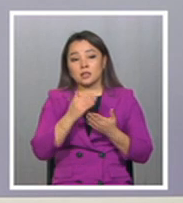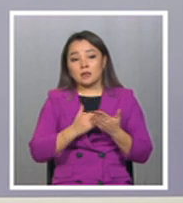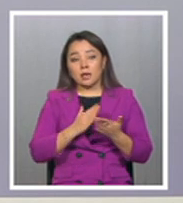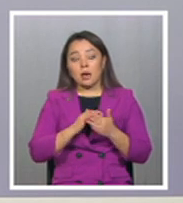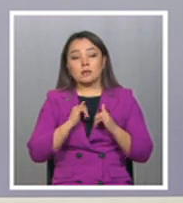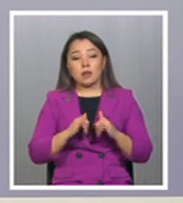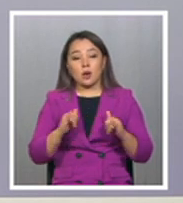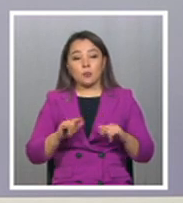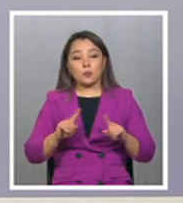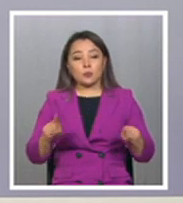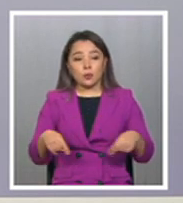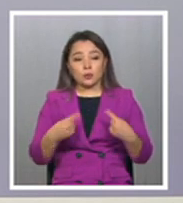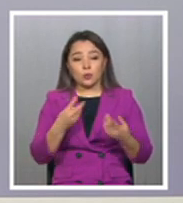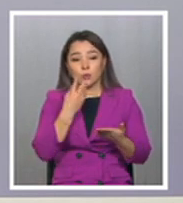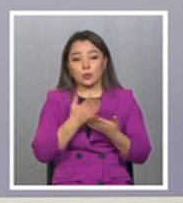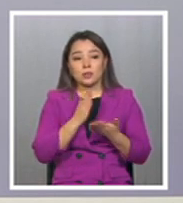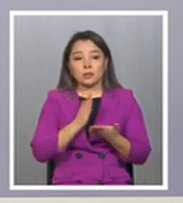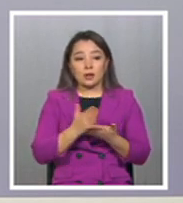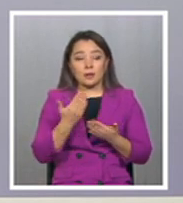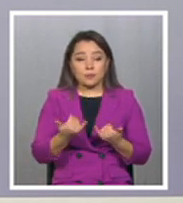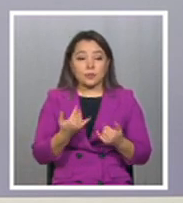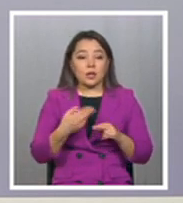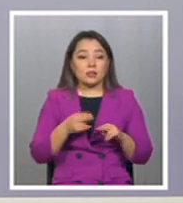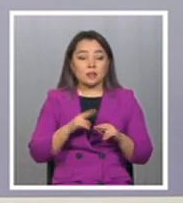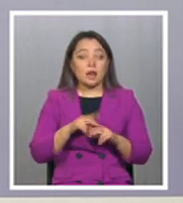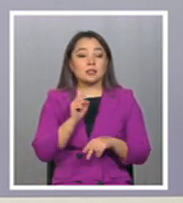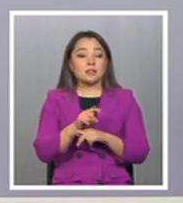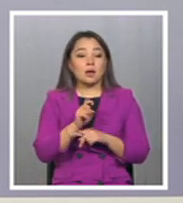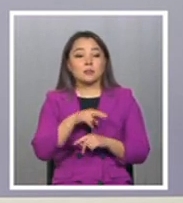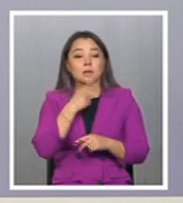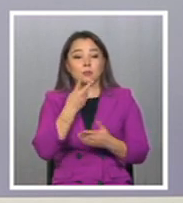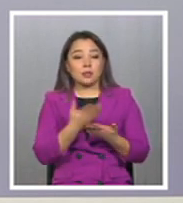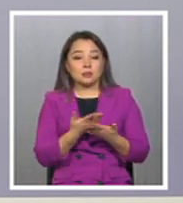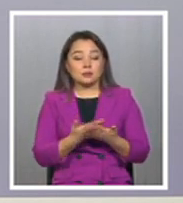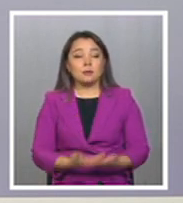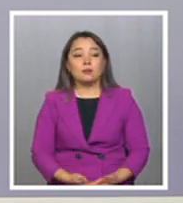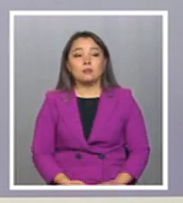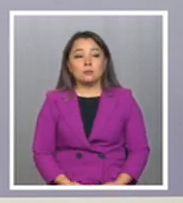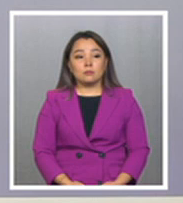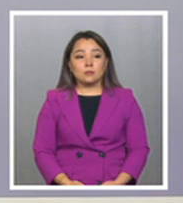дамып өрбуін көрсетеді. Енді тапсырмаға кезек берсек.